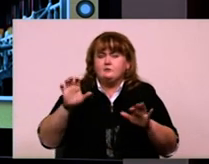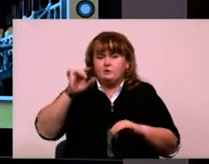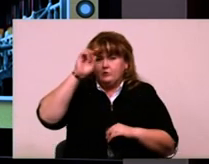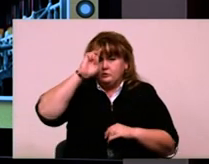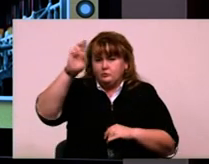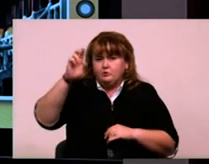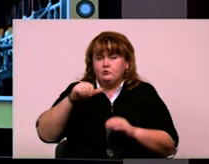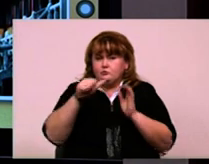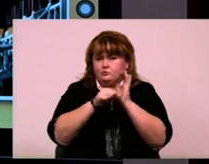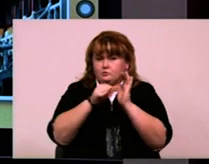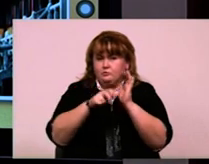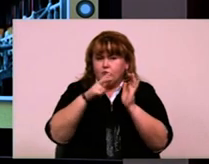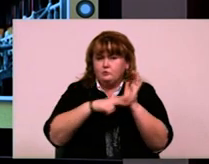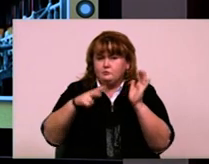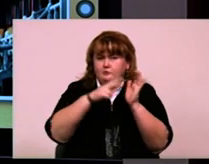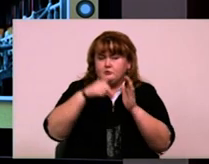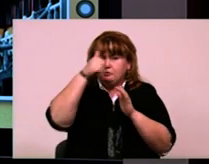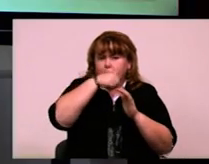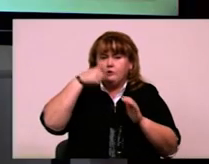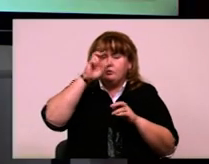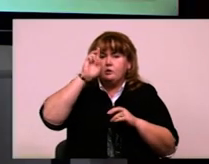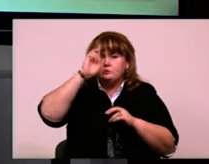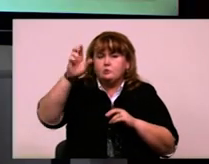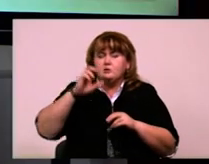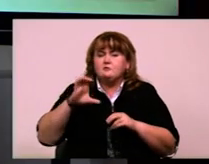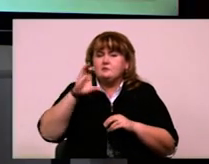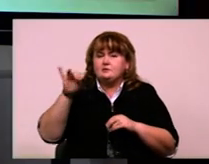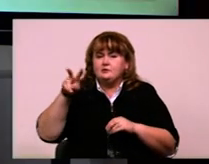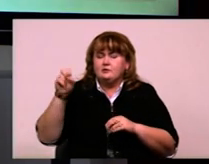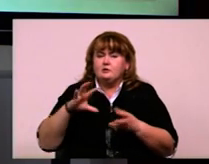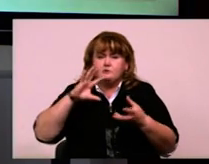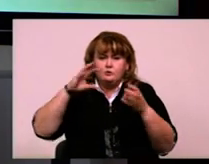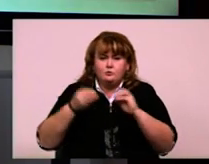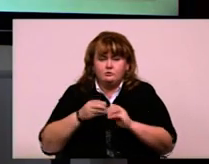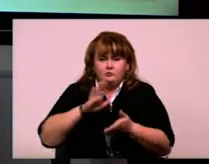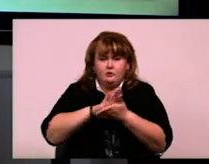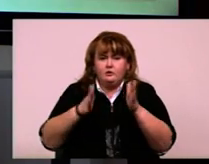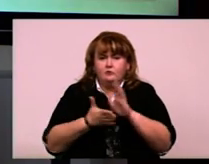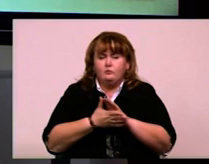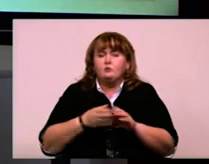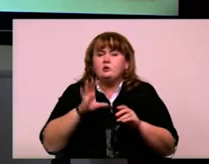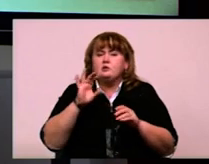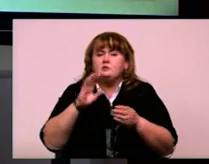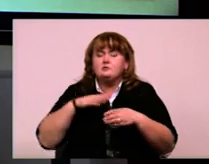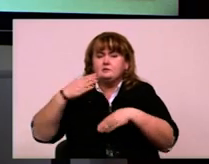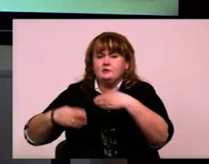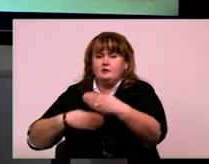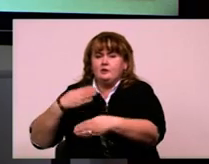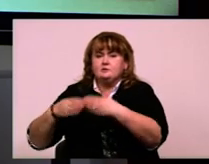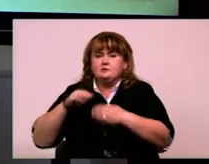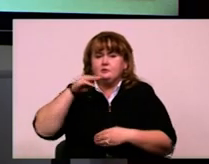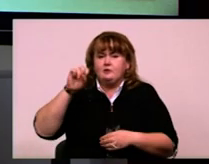В 688 году государство Сила заключило договор с династией